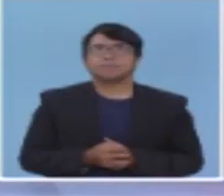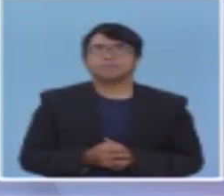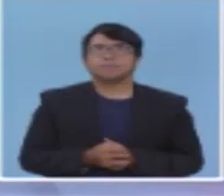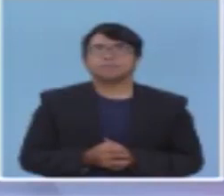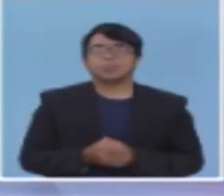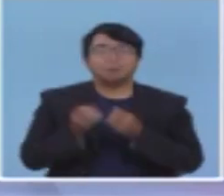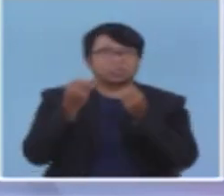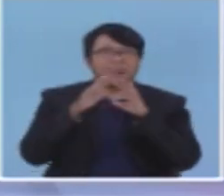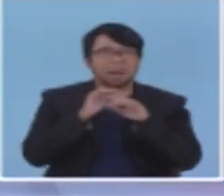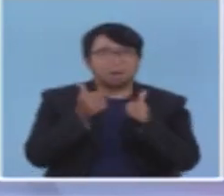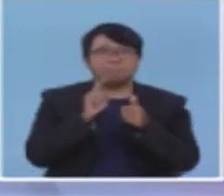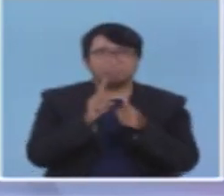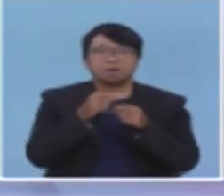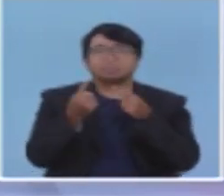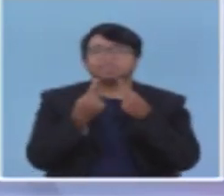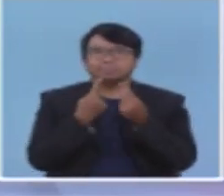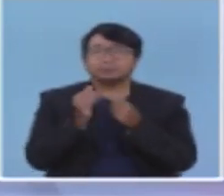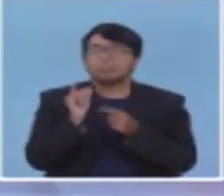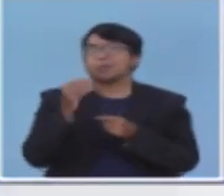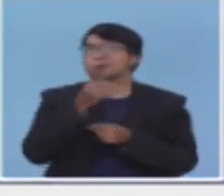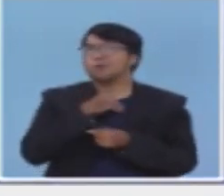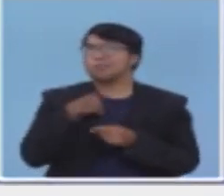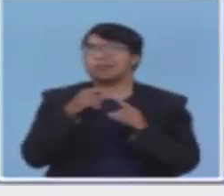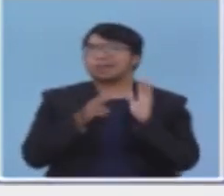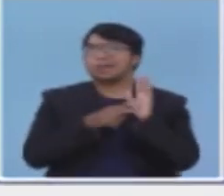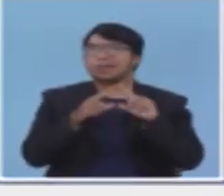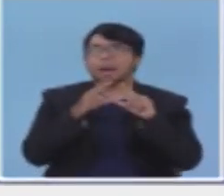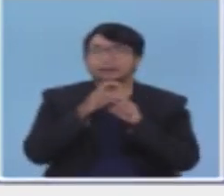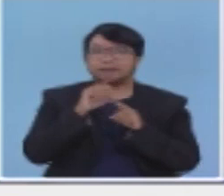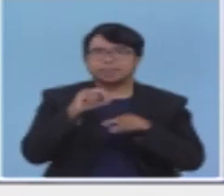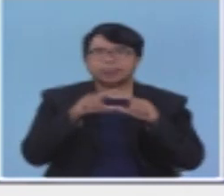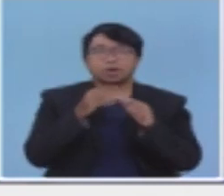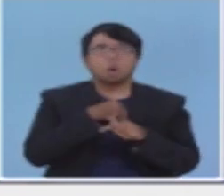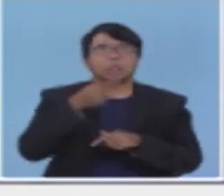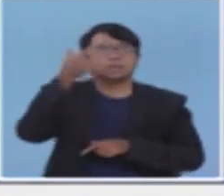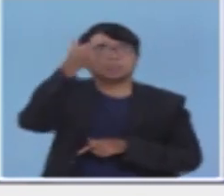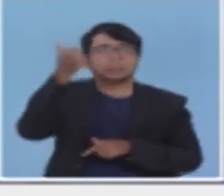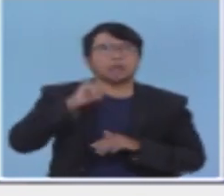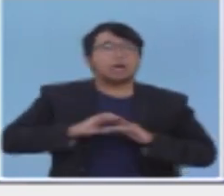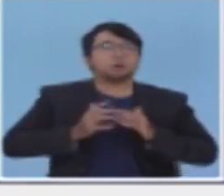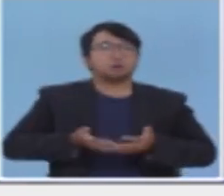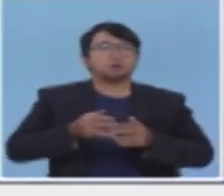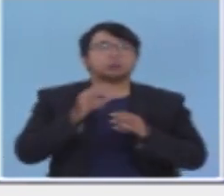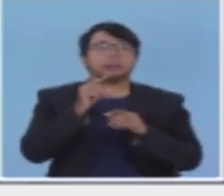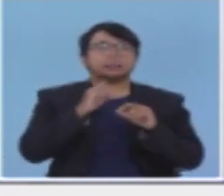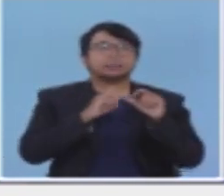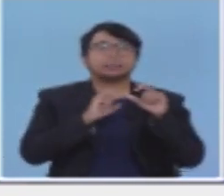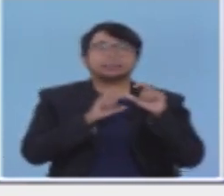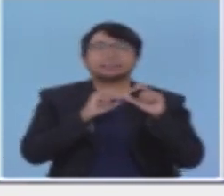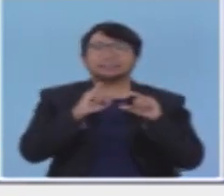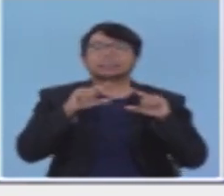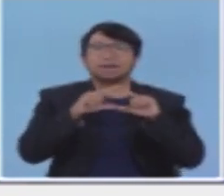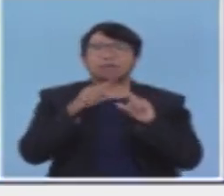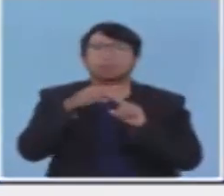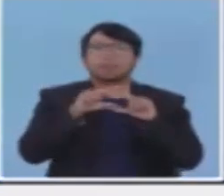Untuk mengetahui informasi selengkapnya, kita akan berbincang dengan Dr. Nadia Safira, dokter spesialis kandungan dari Rumah Sakit Ibu dan Anak Tambak, Jakarta.